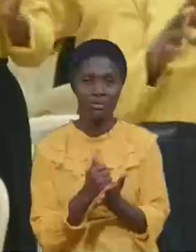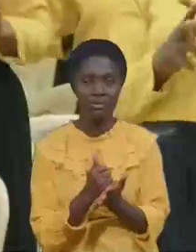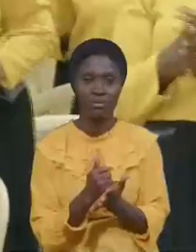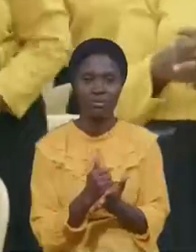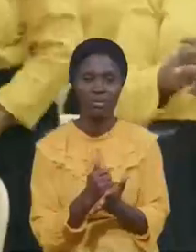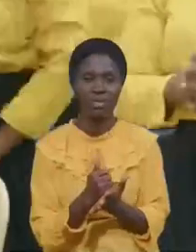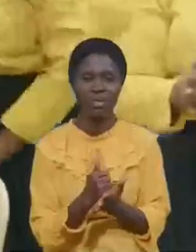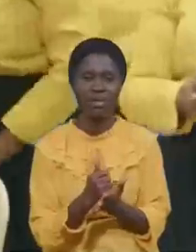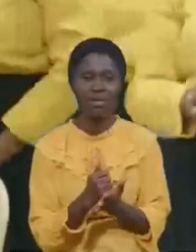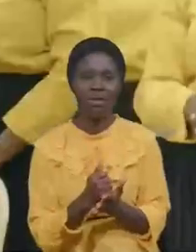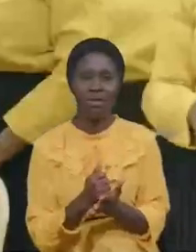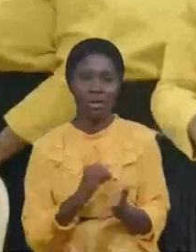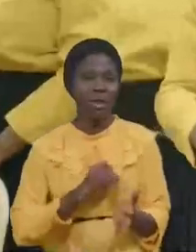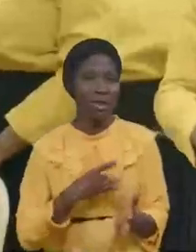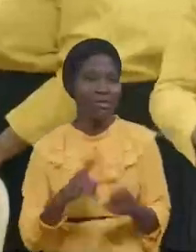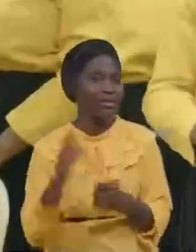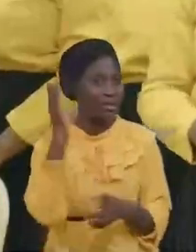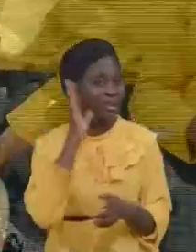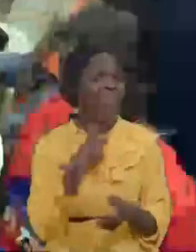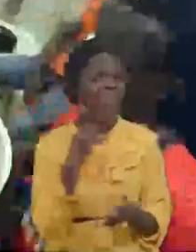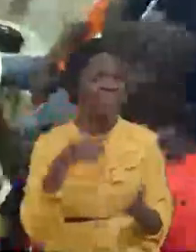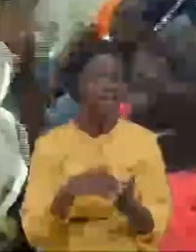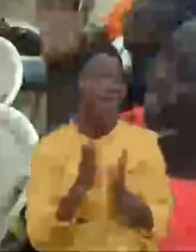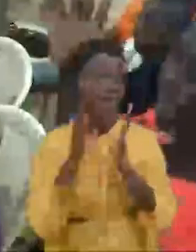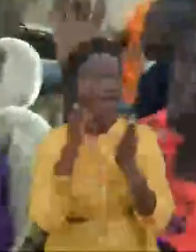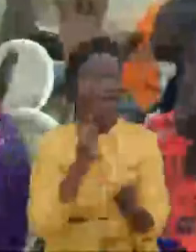J'aime entendre votre voix. Amen.